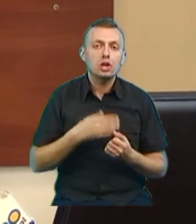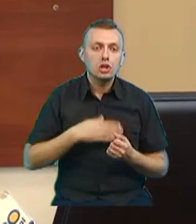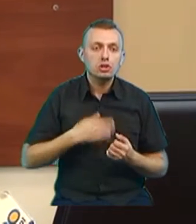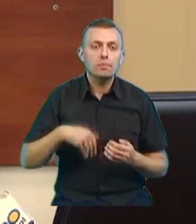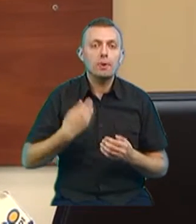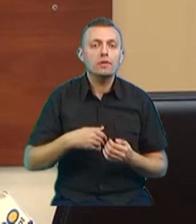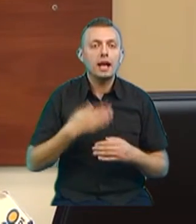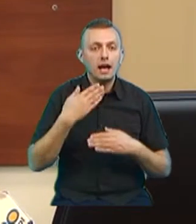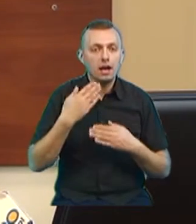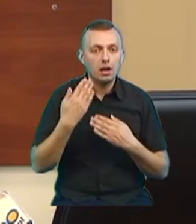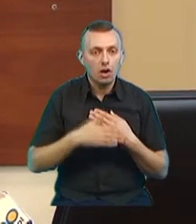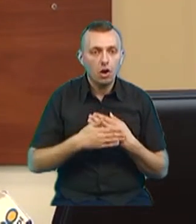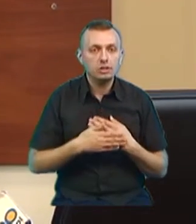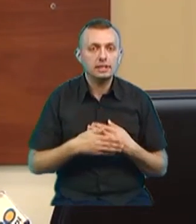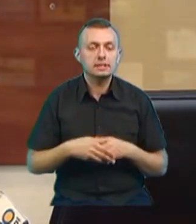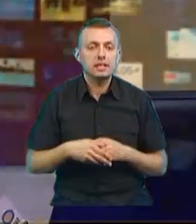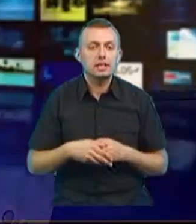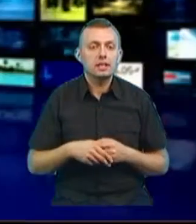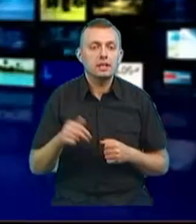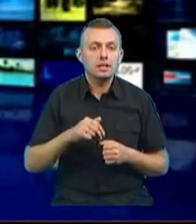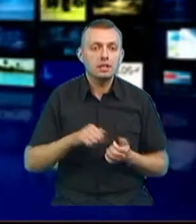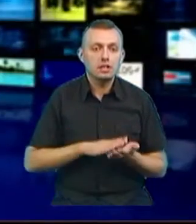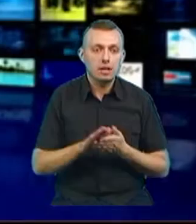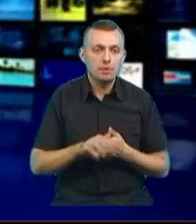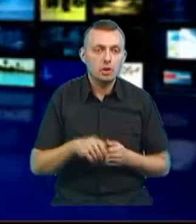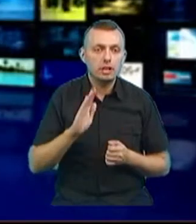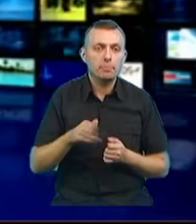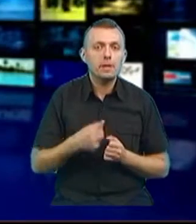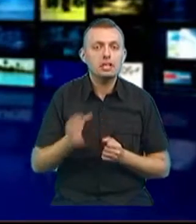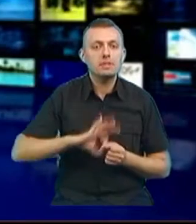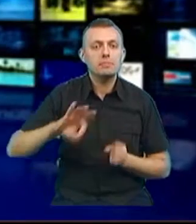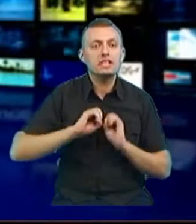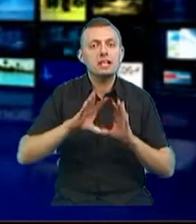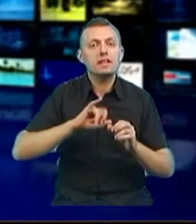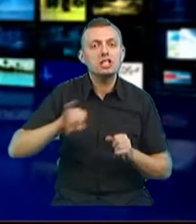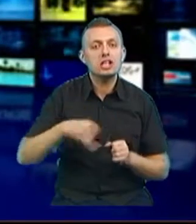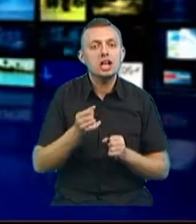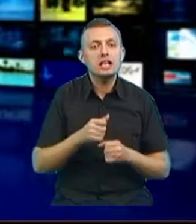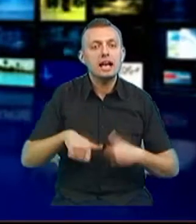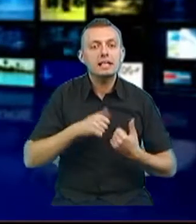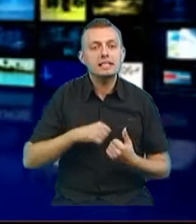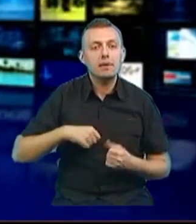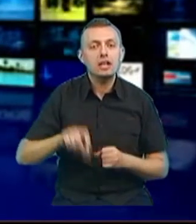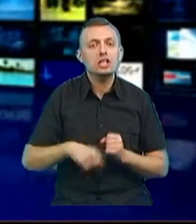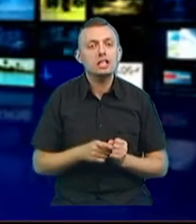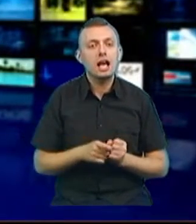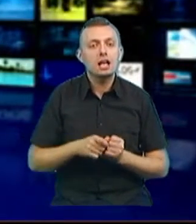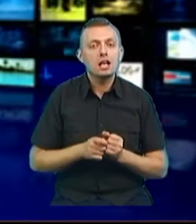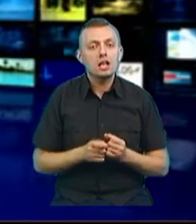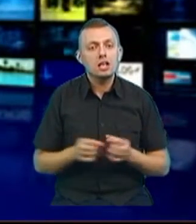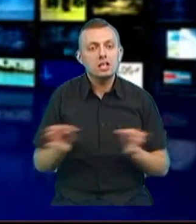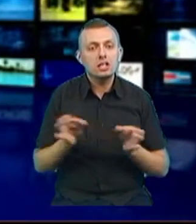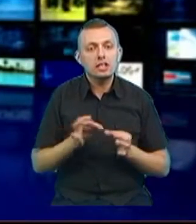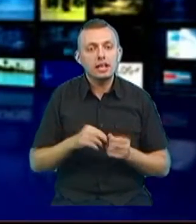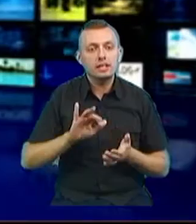prokuratury rejonowej w Kutnie wyjaśniać, jak doszło do tej tragedii. Kutnowski Szpital Samorządowy wreszcie wyszedł na prostą. Zgodnie z